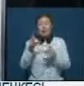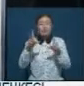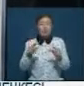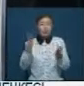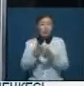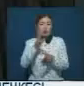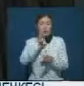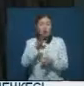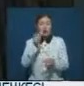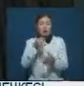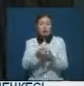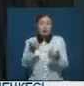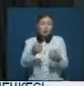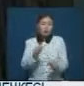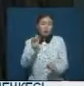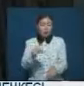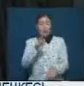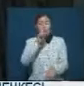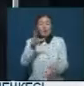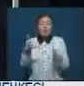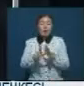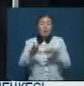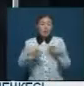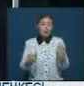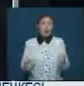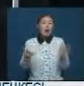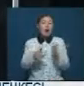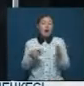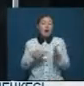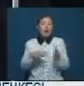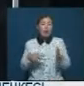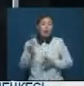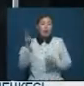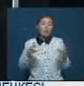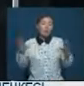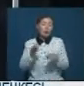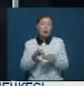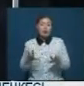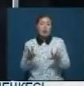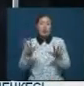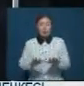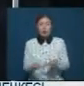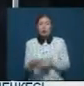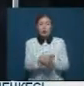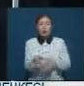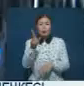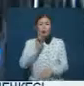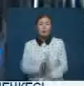несие рәсімдеуге болады. 1 жылға дейін кепілдік беріледі. Бағалары фабрикадан шыққан құнымен қойылғандықтан тұрғындарға қол